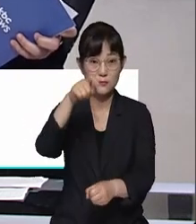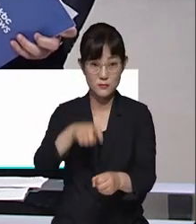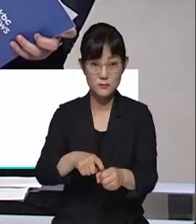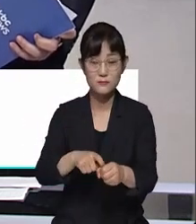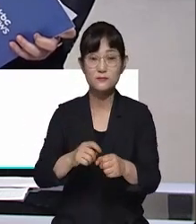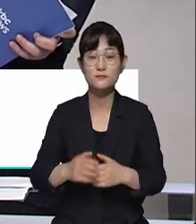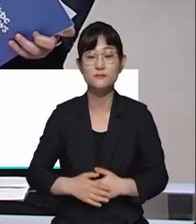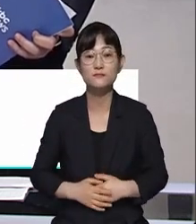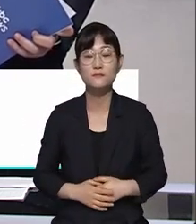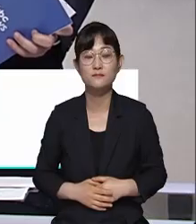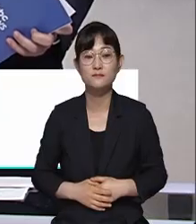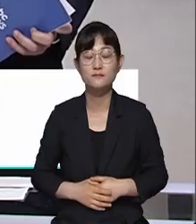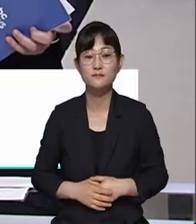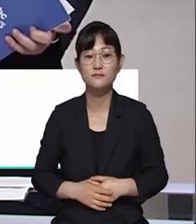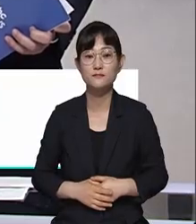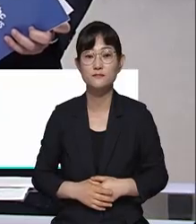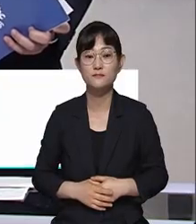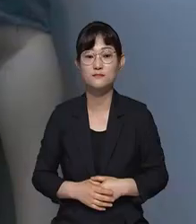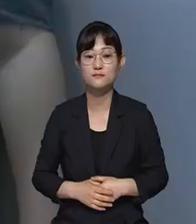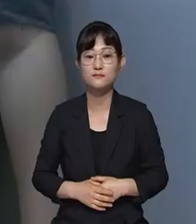임경섭 기자의 보도입니다.